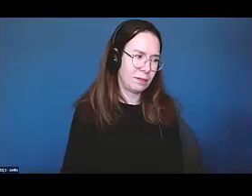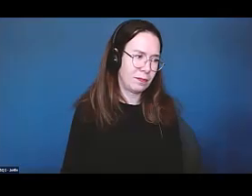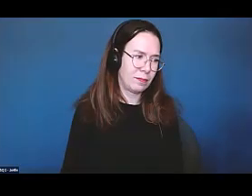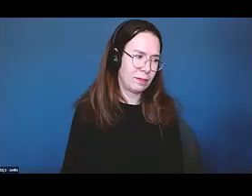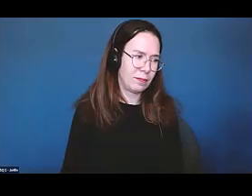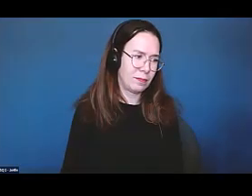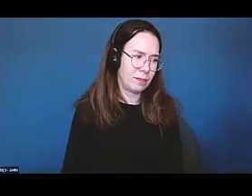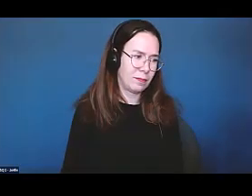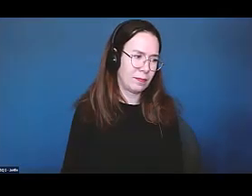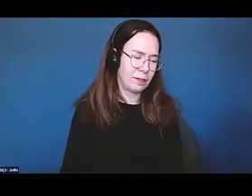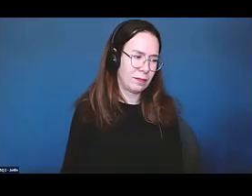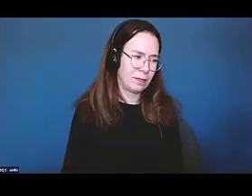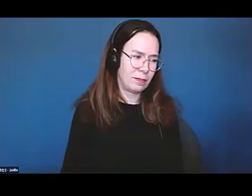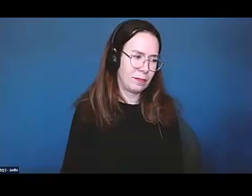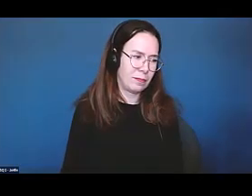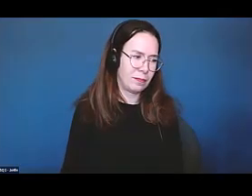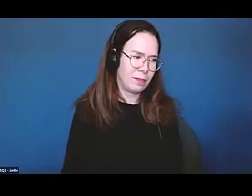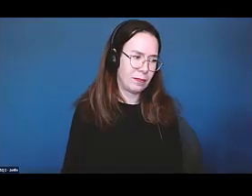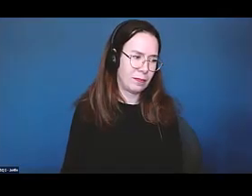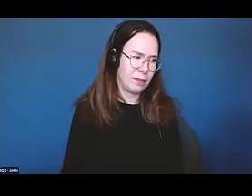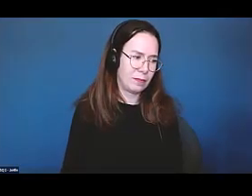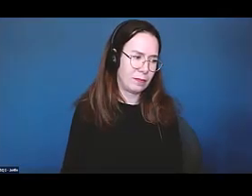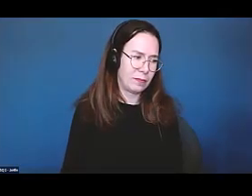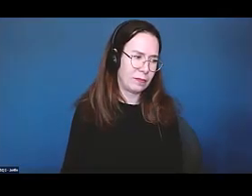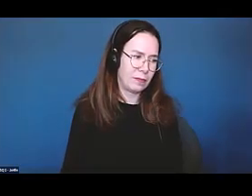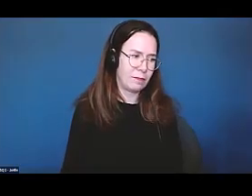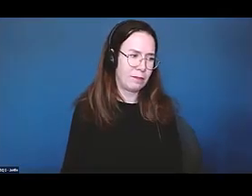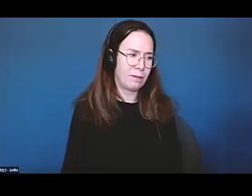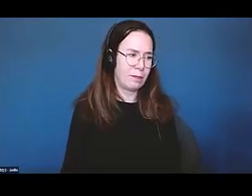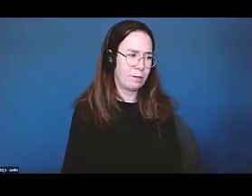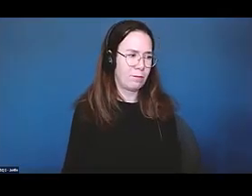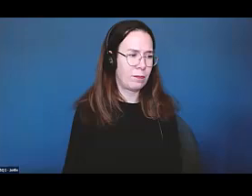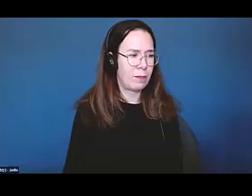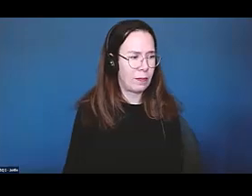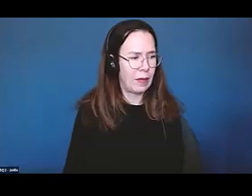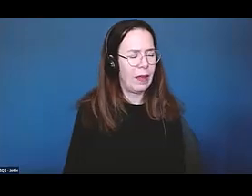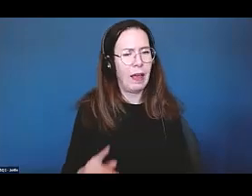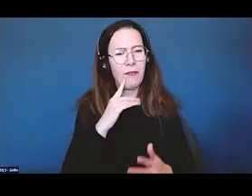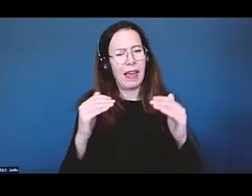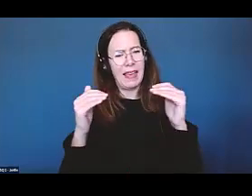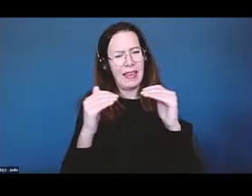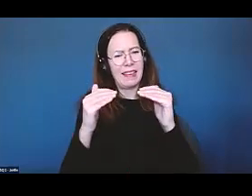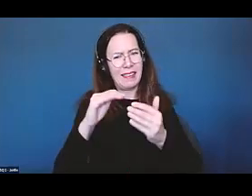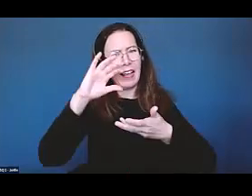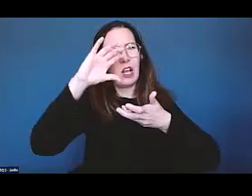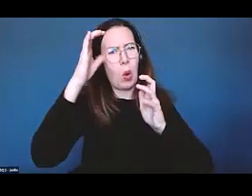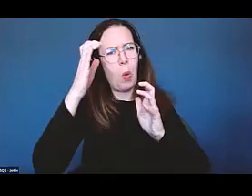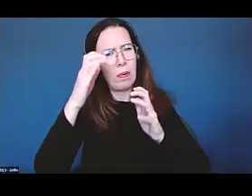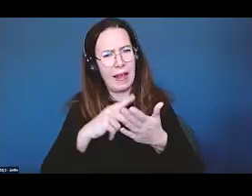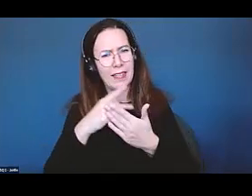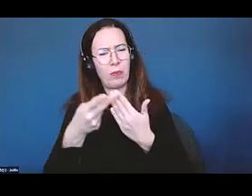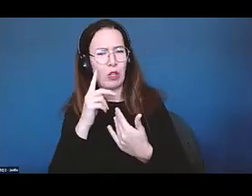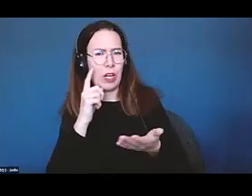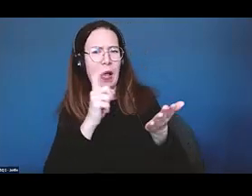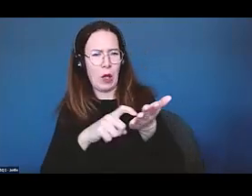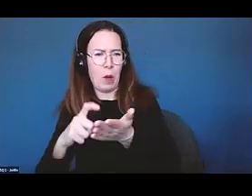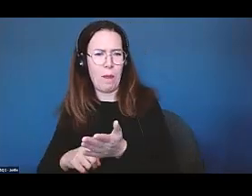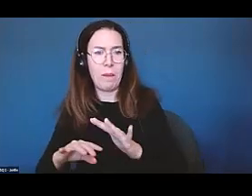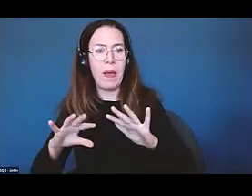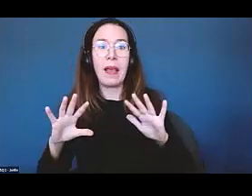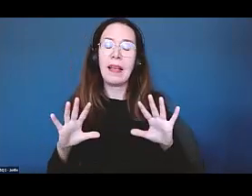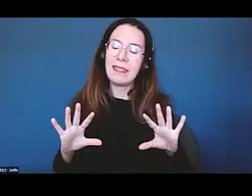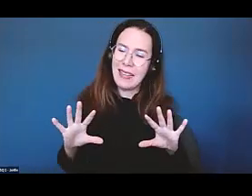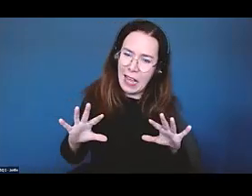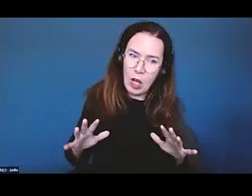pour notre projet, on a vraiment senti que l'équité était un concept assez complexe, hein. Mais en fait,